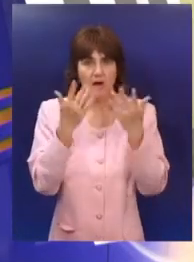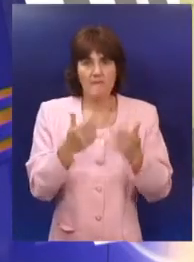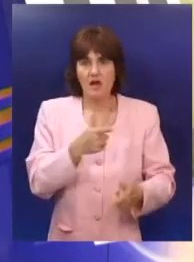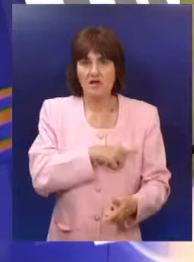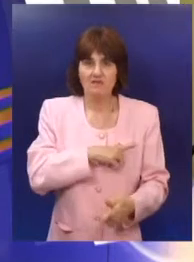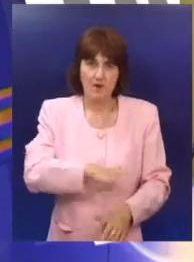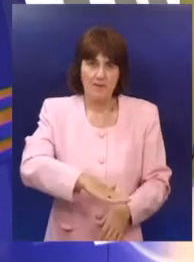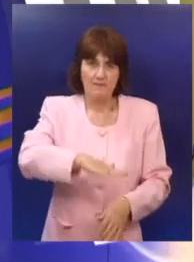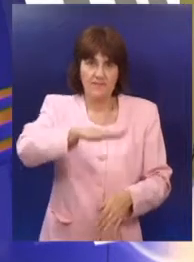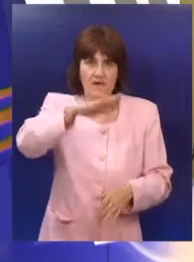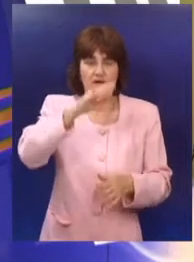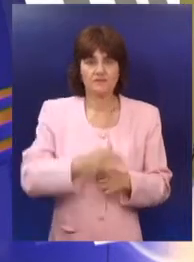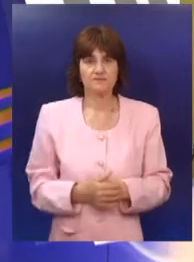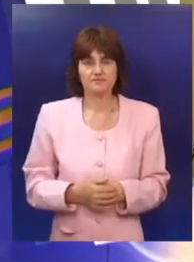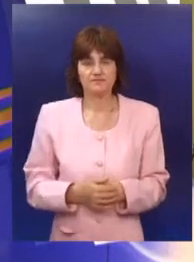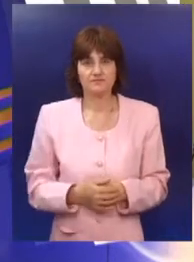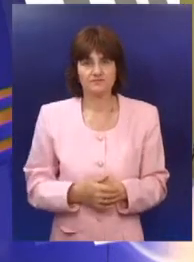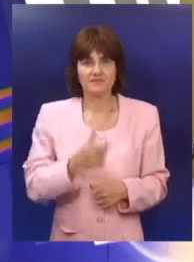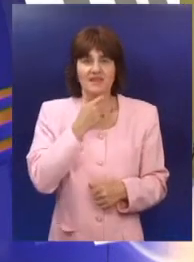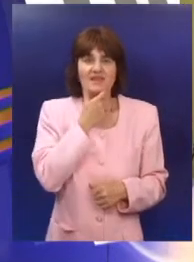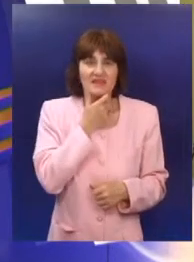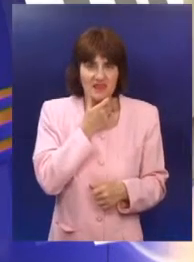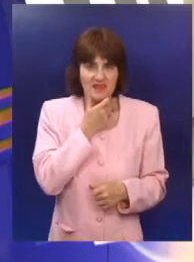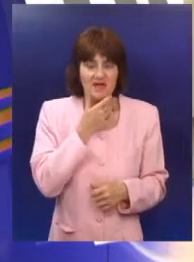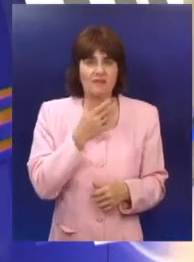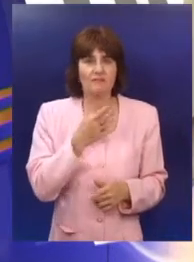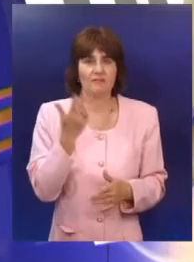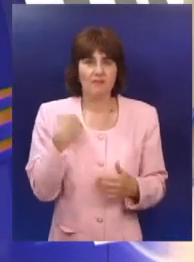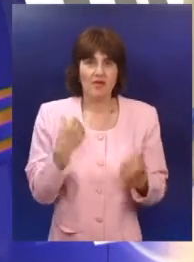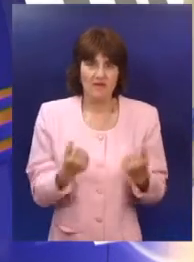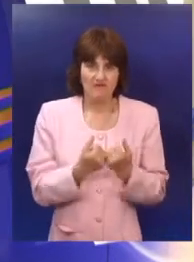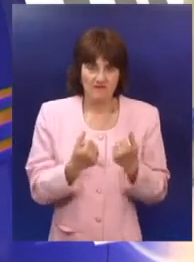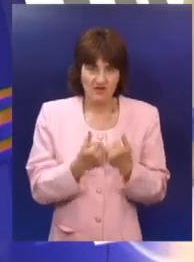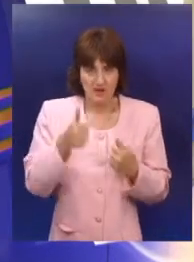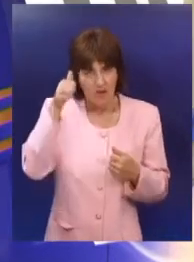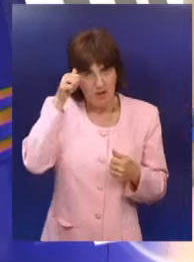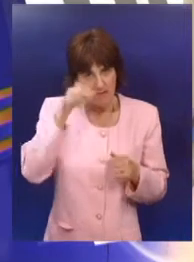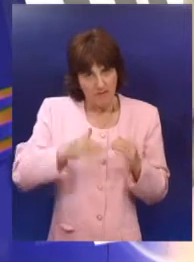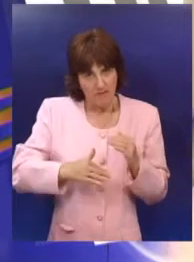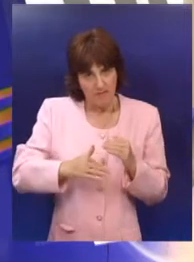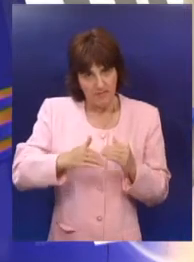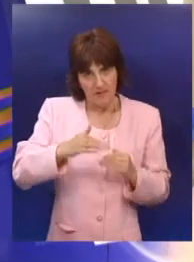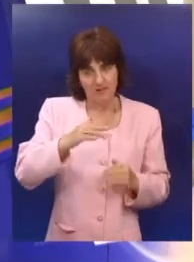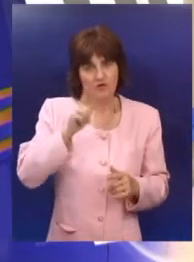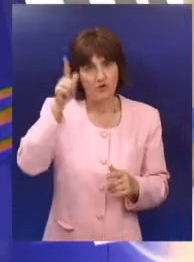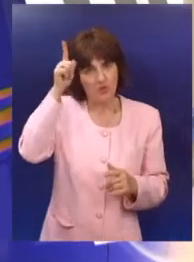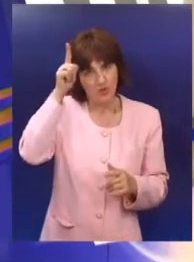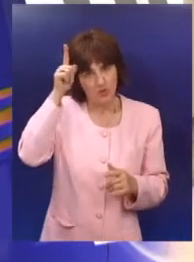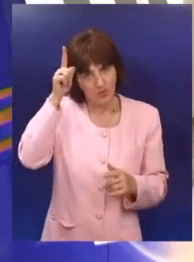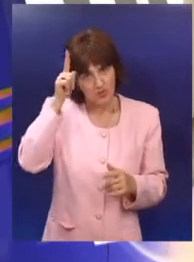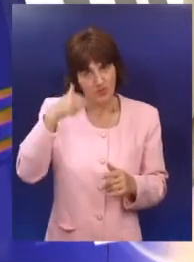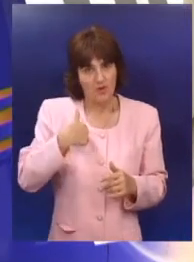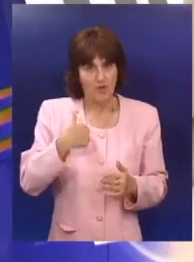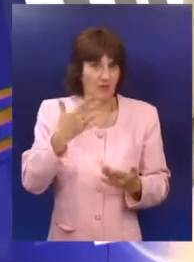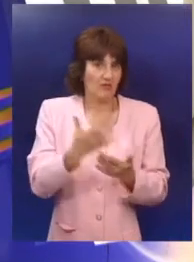koji matematiku vole od malih nogu. Pa dedem, prvo sam vežbao sa dedom od prvog razreda, a u